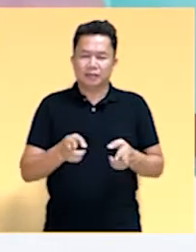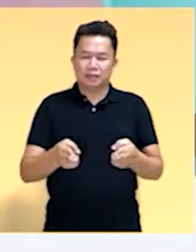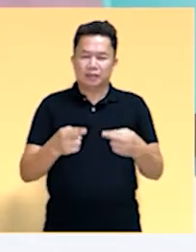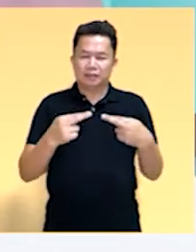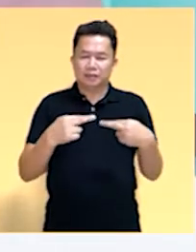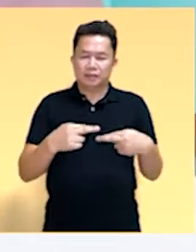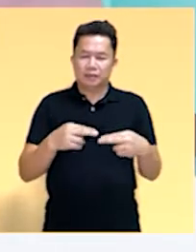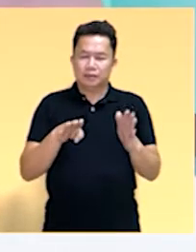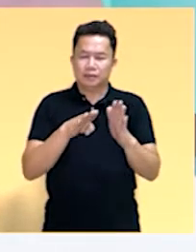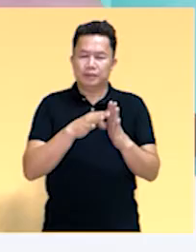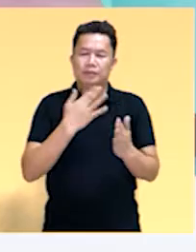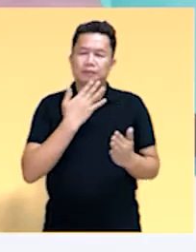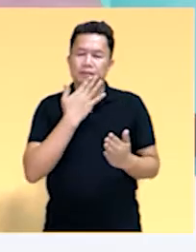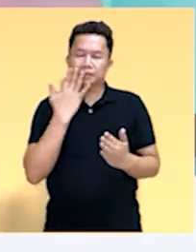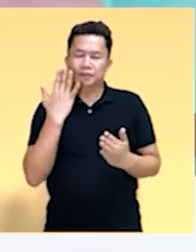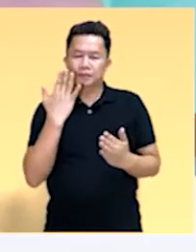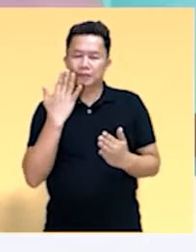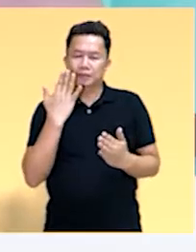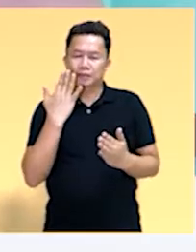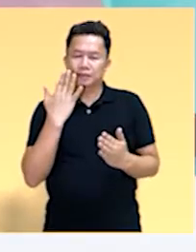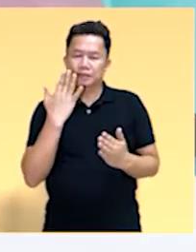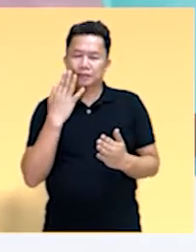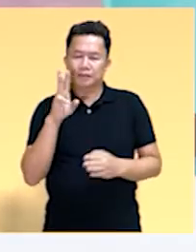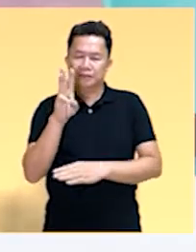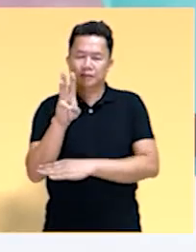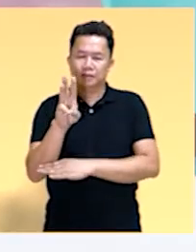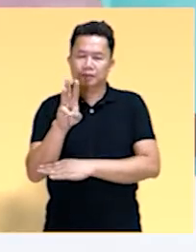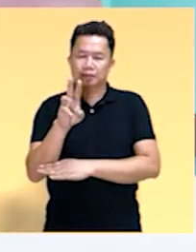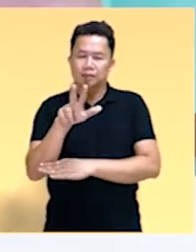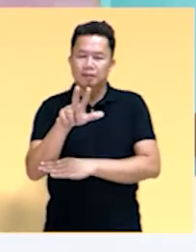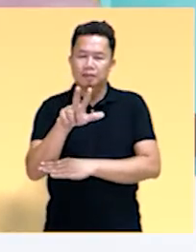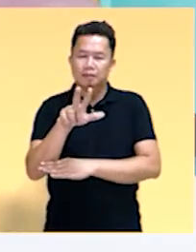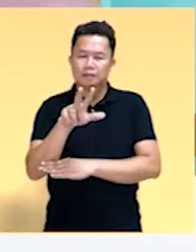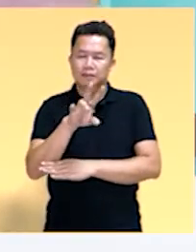Nakatanggap ang barangay Makulay ng